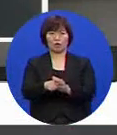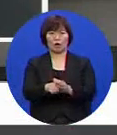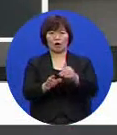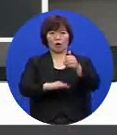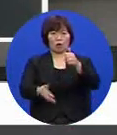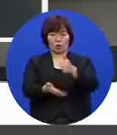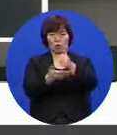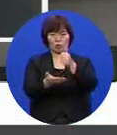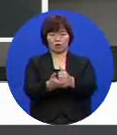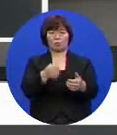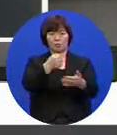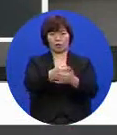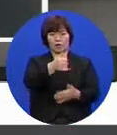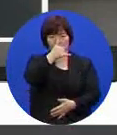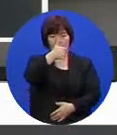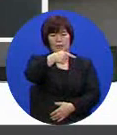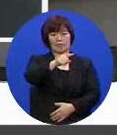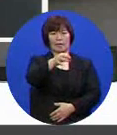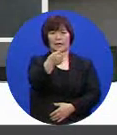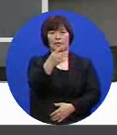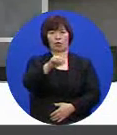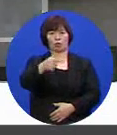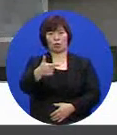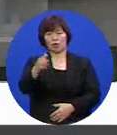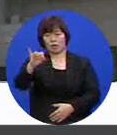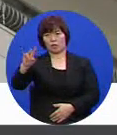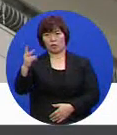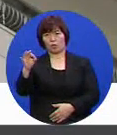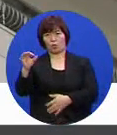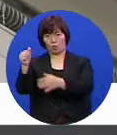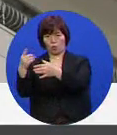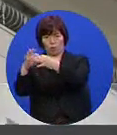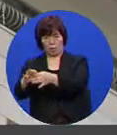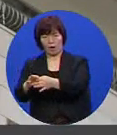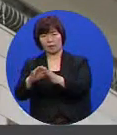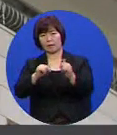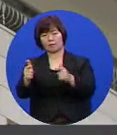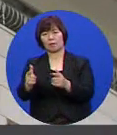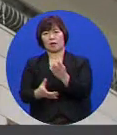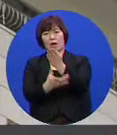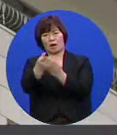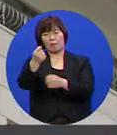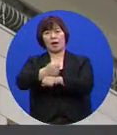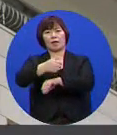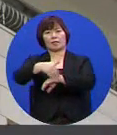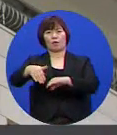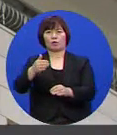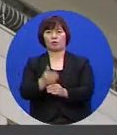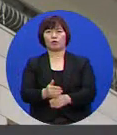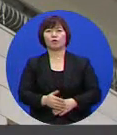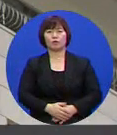공천을 확정한 강동원 후보와 이용호 의원 측 무소속 박용섭 후보의 단일화를 추진하기로